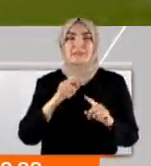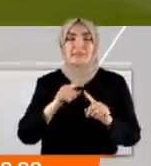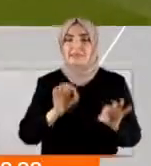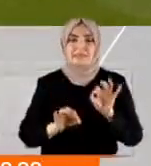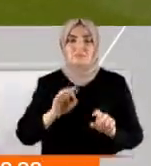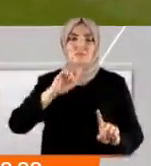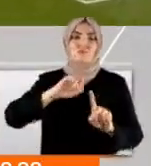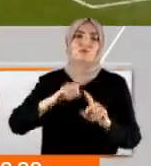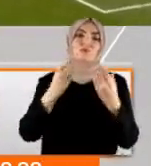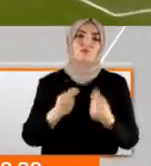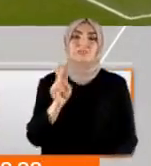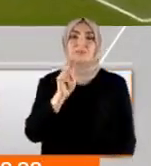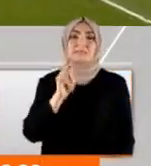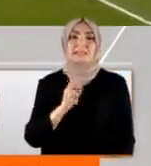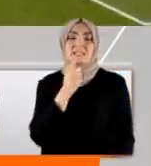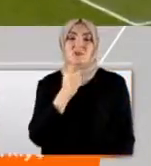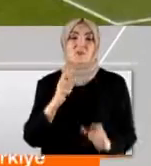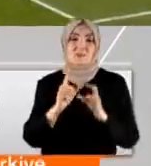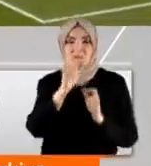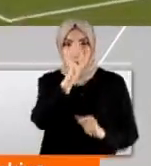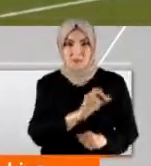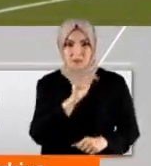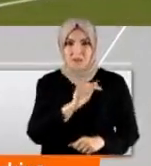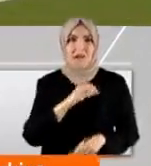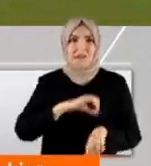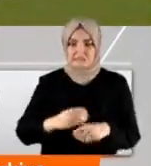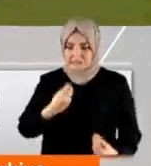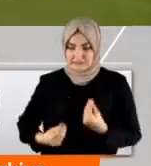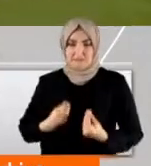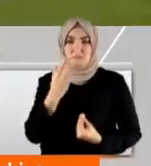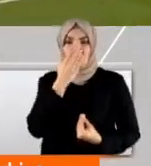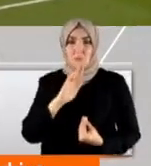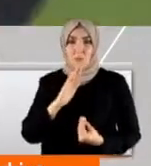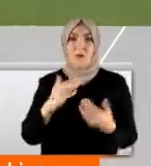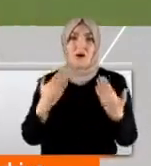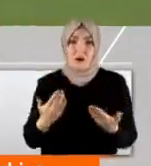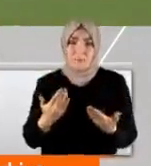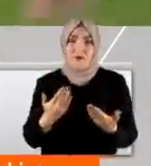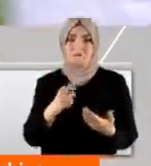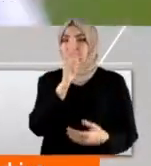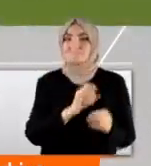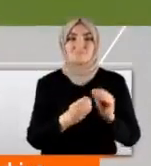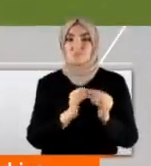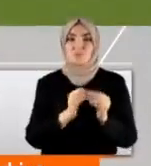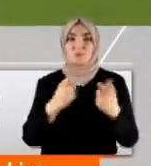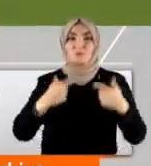28 yaşındaki Salah şu anda semptom göstermiyor ama başı koronadan değil, sorumsuzluktan ağrıyacak gibi.